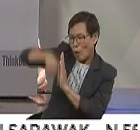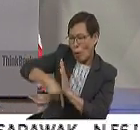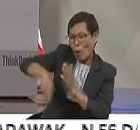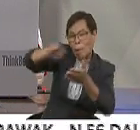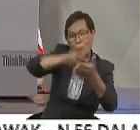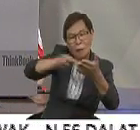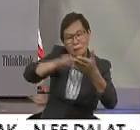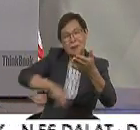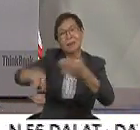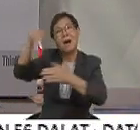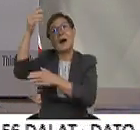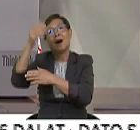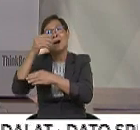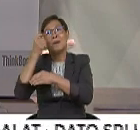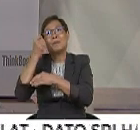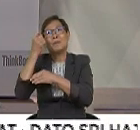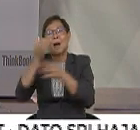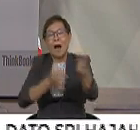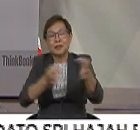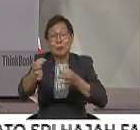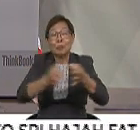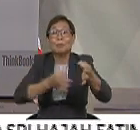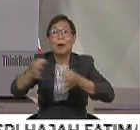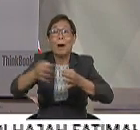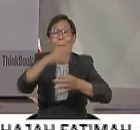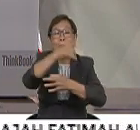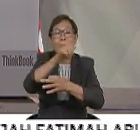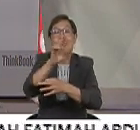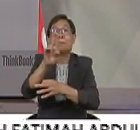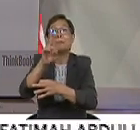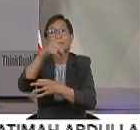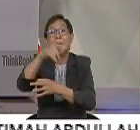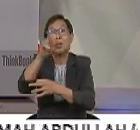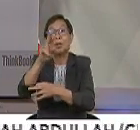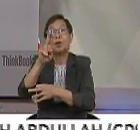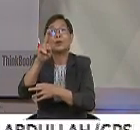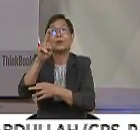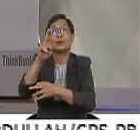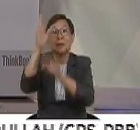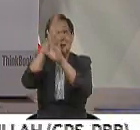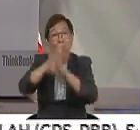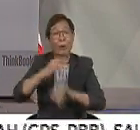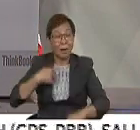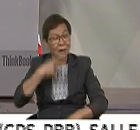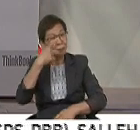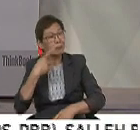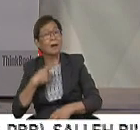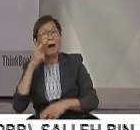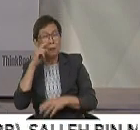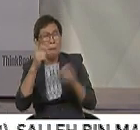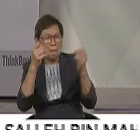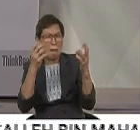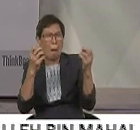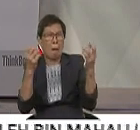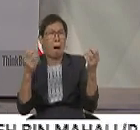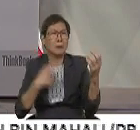bacaan dan juga cerapan daripada situasi semasa untuk PRU Dun Sarawak yang ke-12 ini. Tetapi kalau kita lihat ada banyak